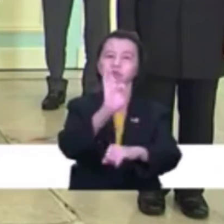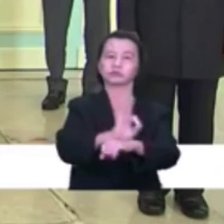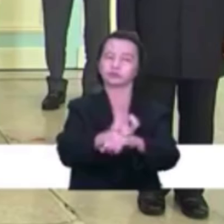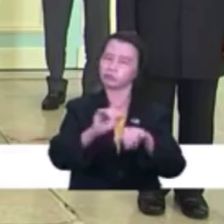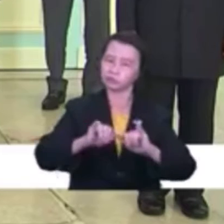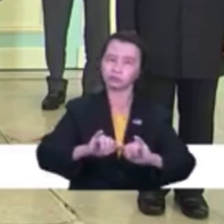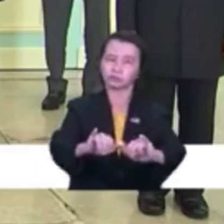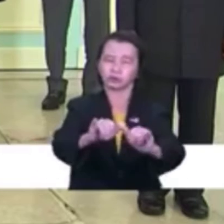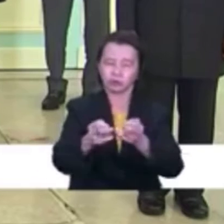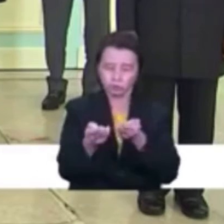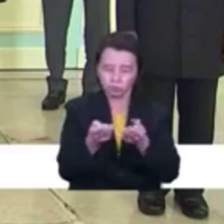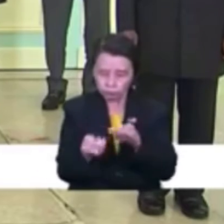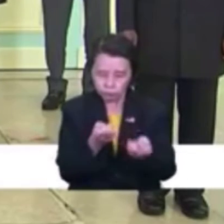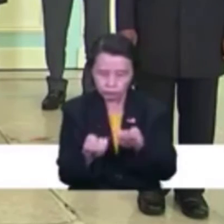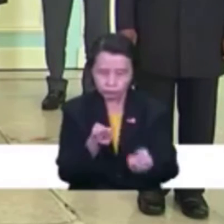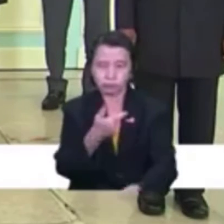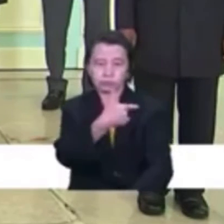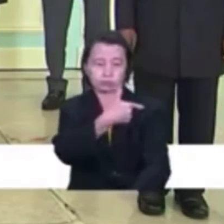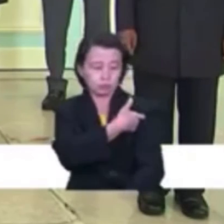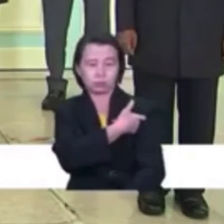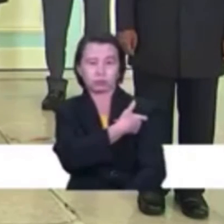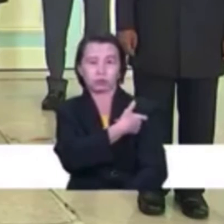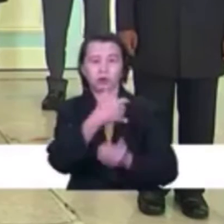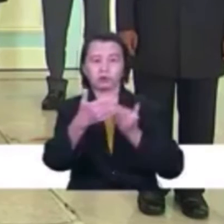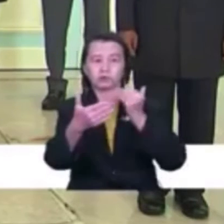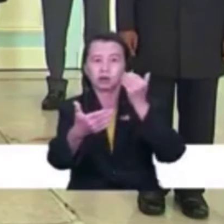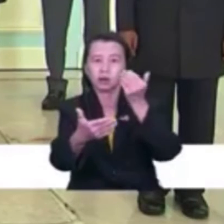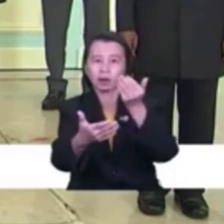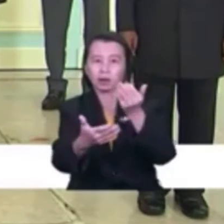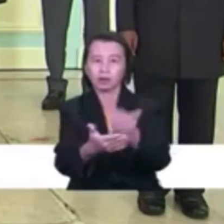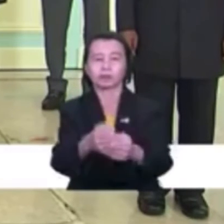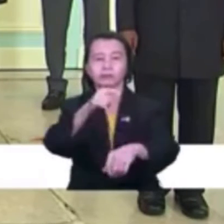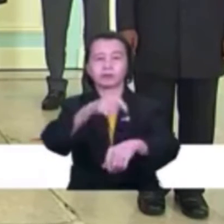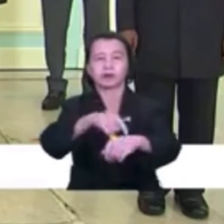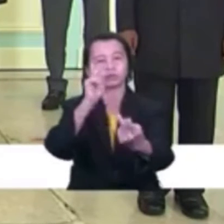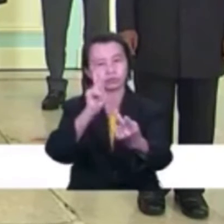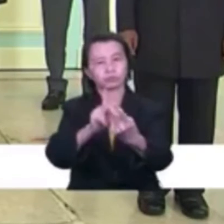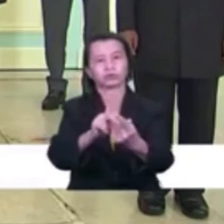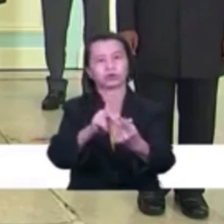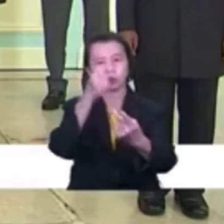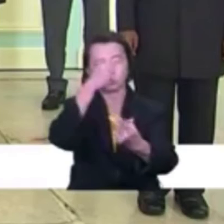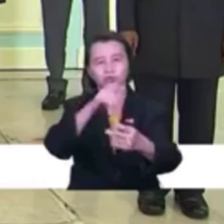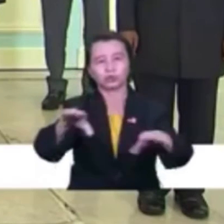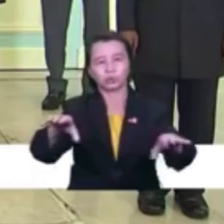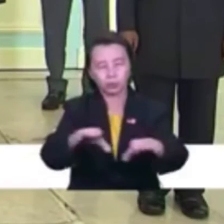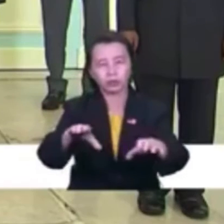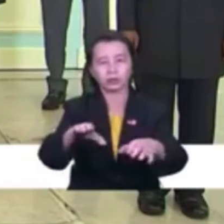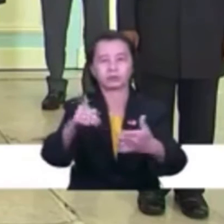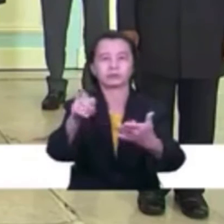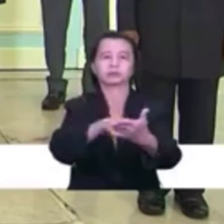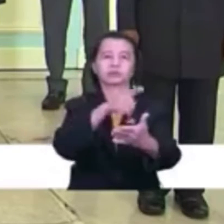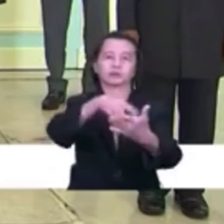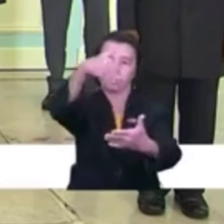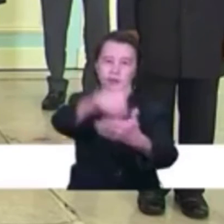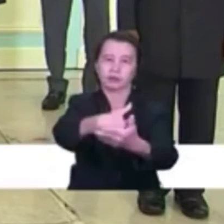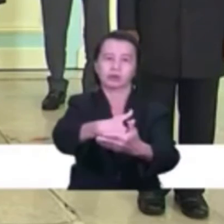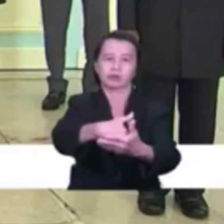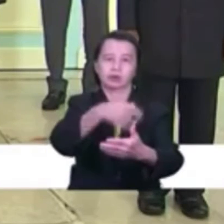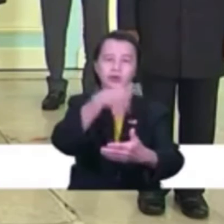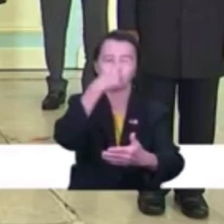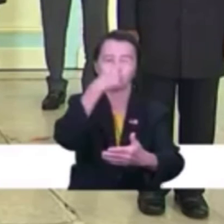mengurus pendamping hingga tiba suatu masa yang sesuai untuk diadakan pilihanraya bagi